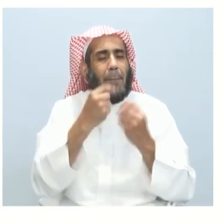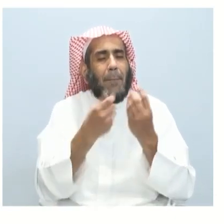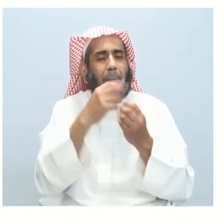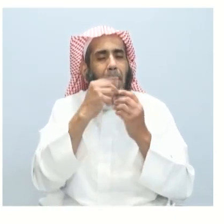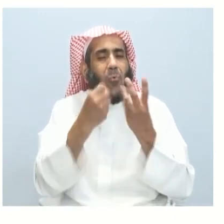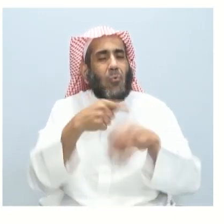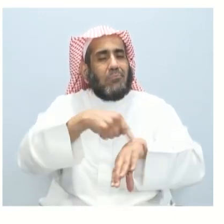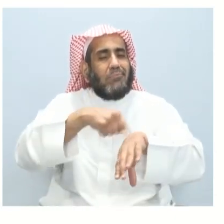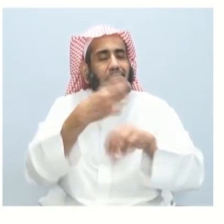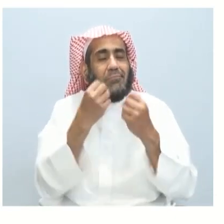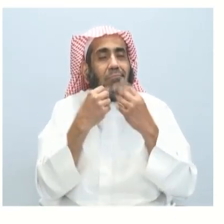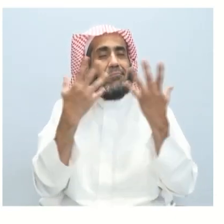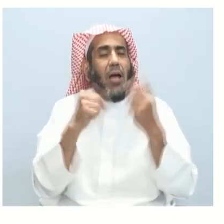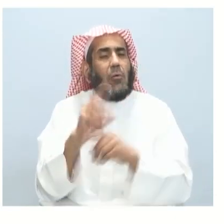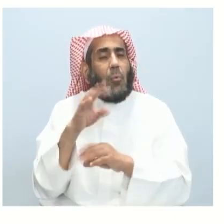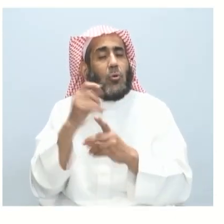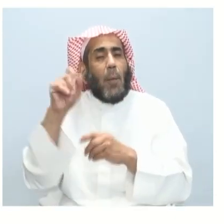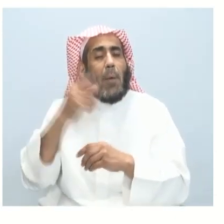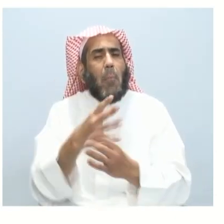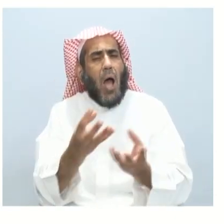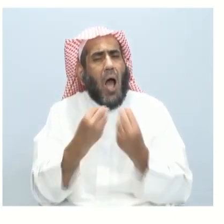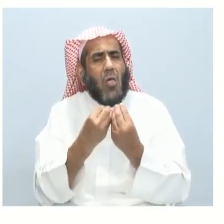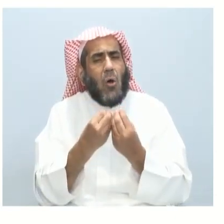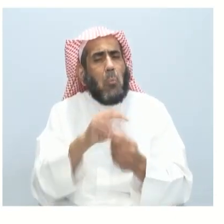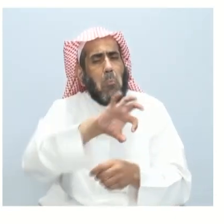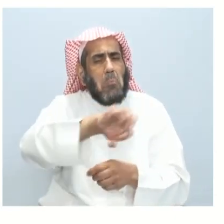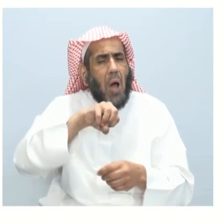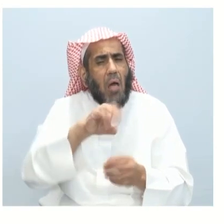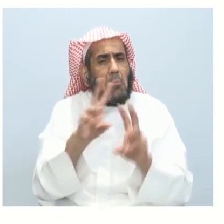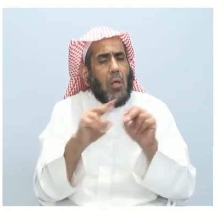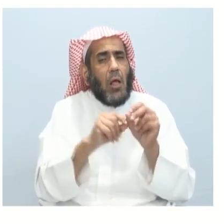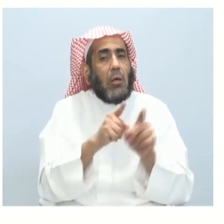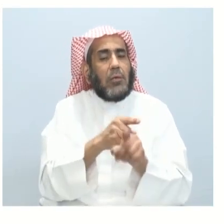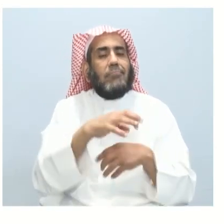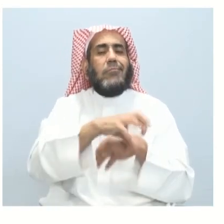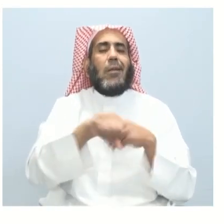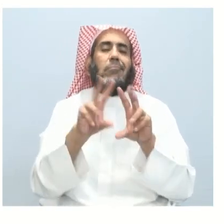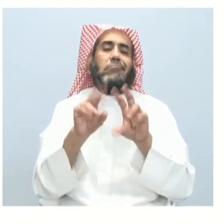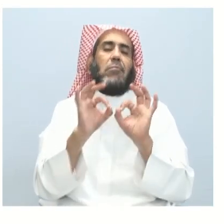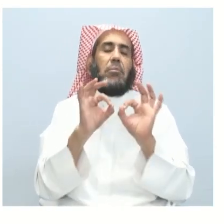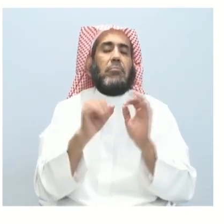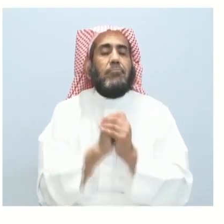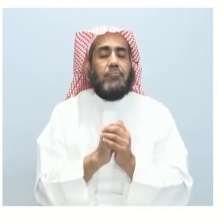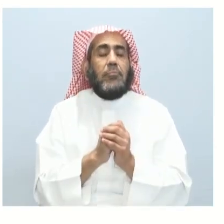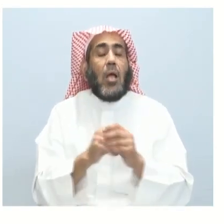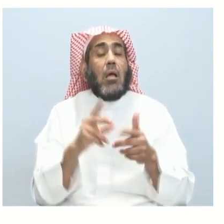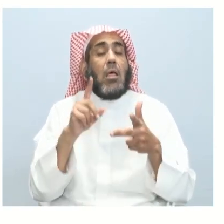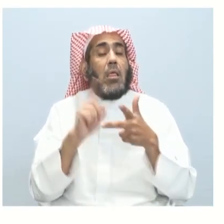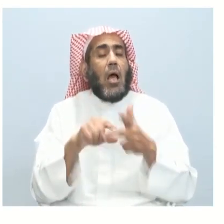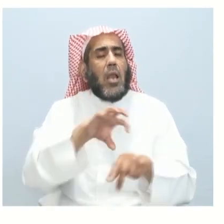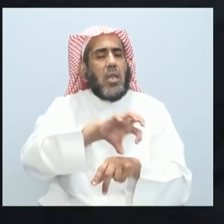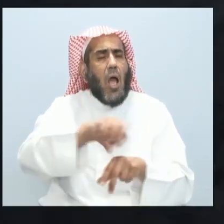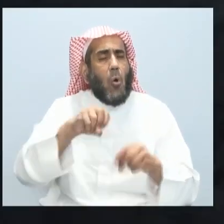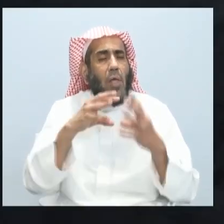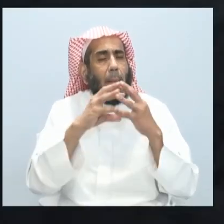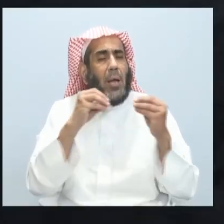جديد تاتى به ابو تمام فلو جاء احد اخذه هذا يعد يعد هو السرقه ثالثا ان ياخذ